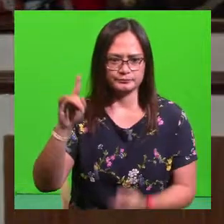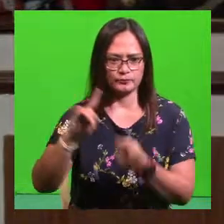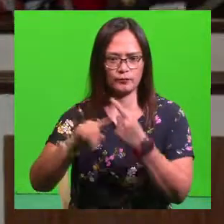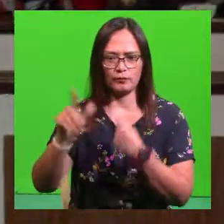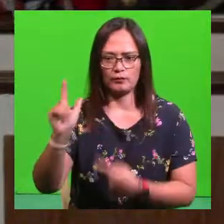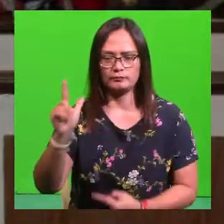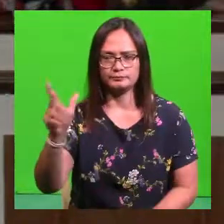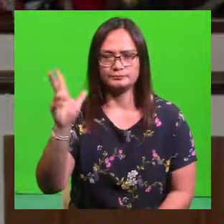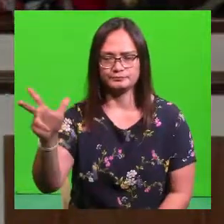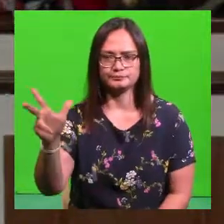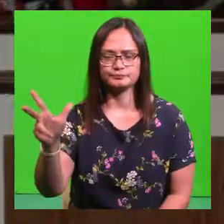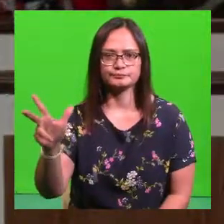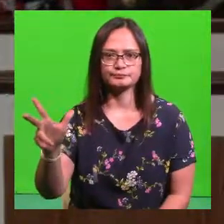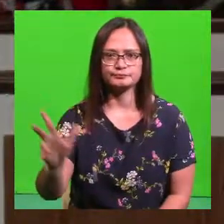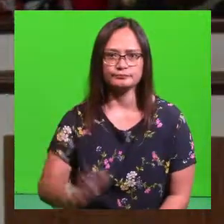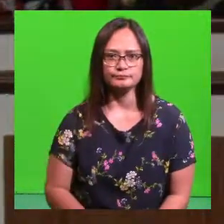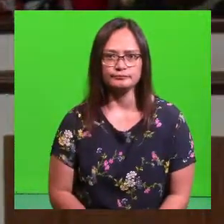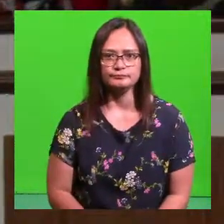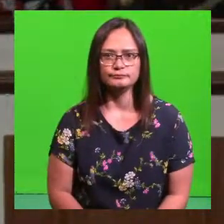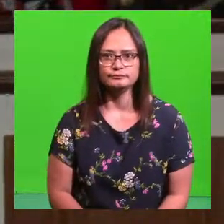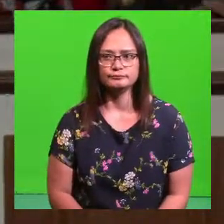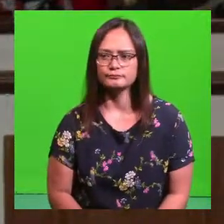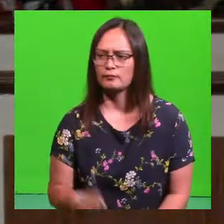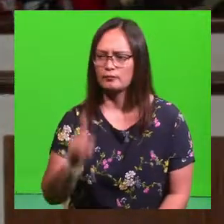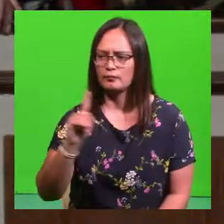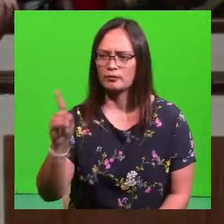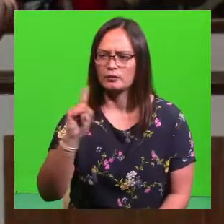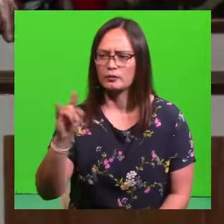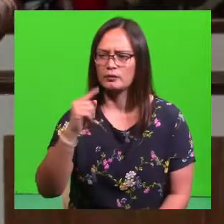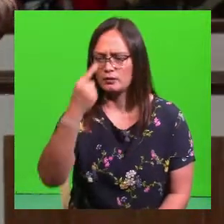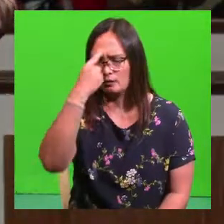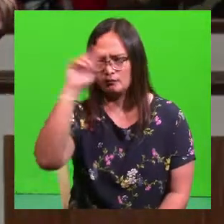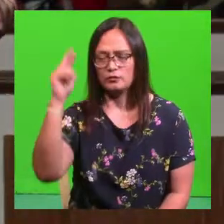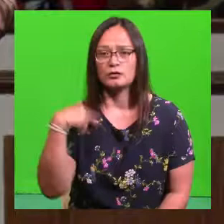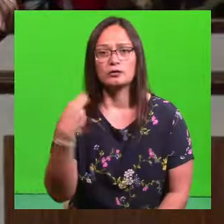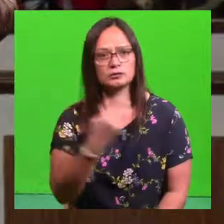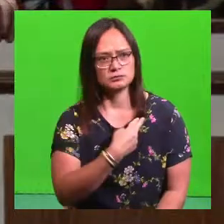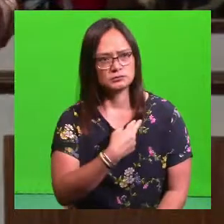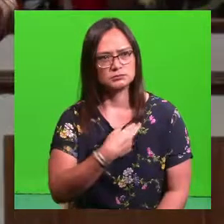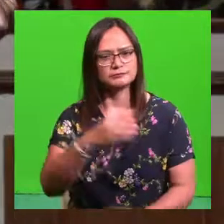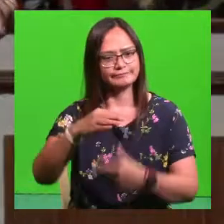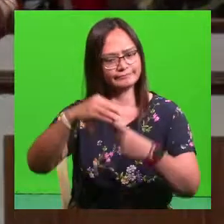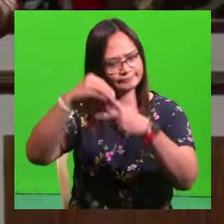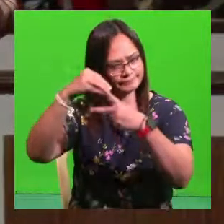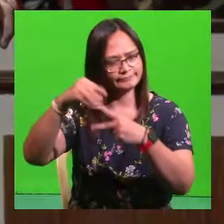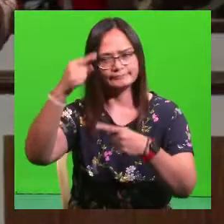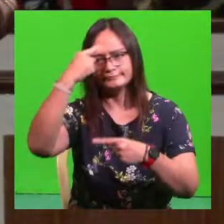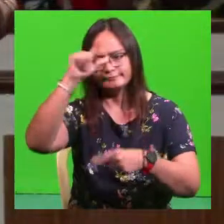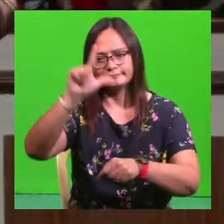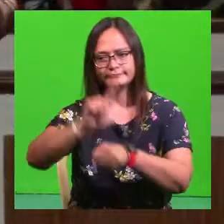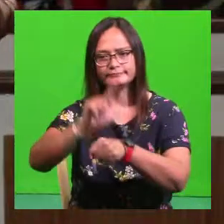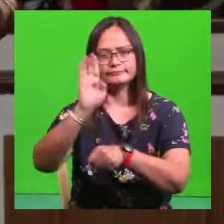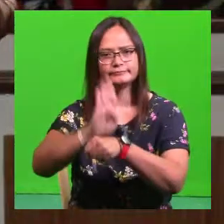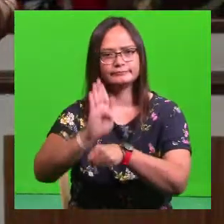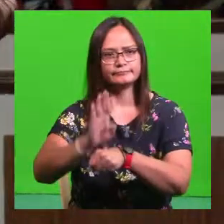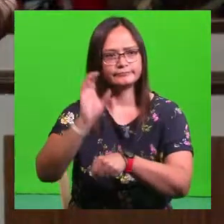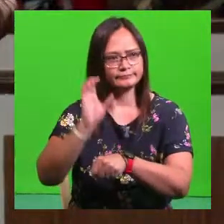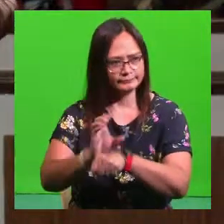Ephesians 1:19-23. Ano para sa atin, lalo sa Lighthouse, ang muling pagkabuhay ng ating Panginoon? Are you reading